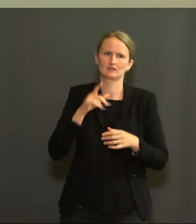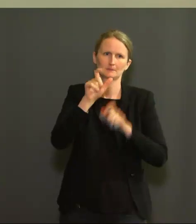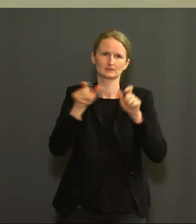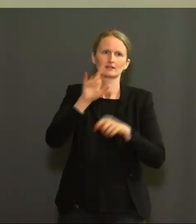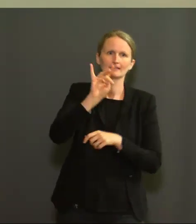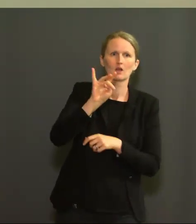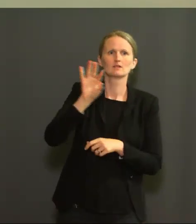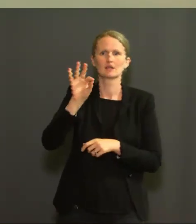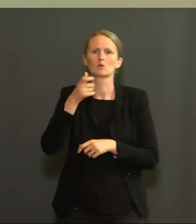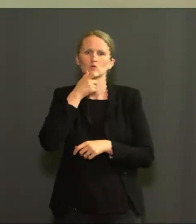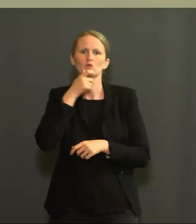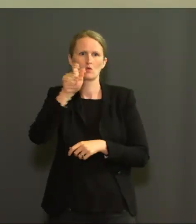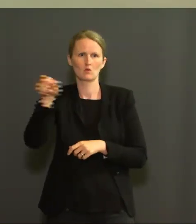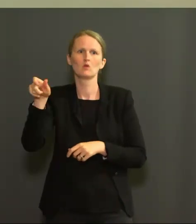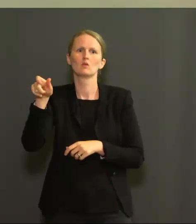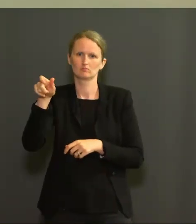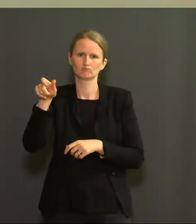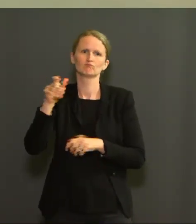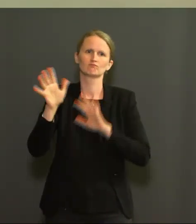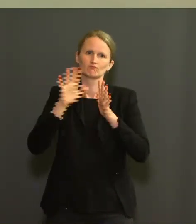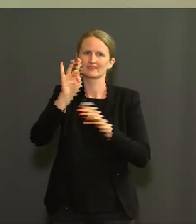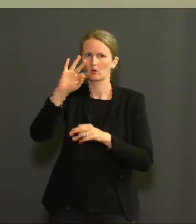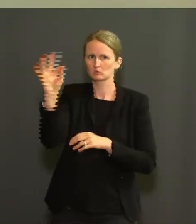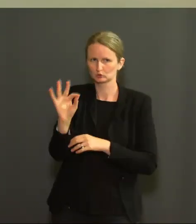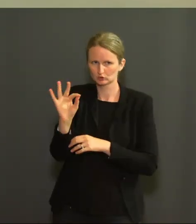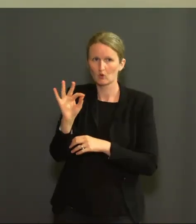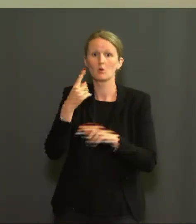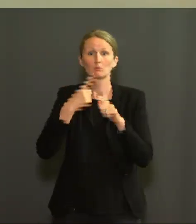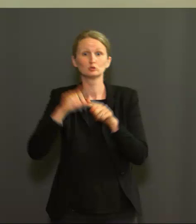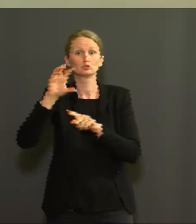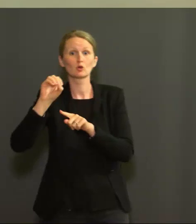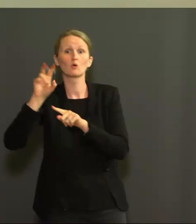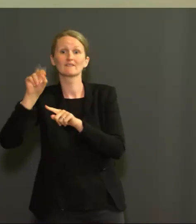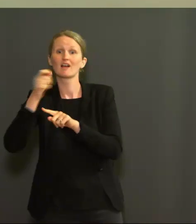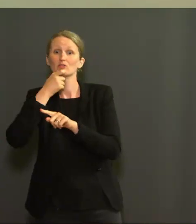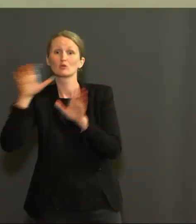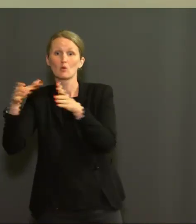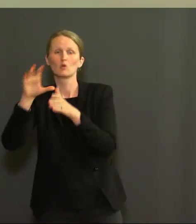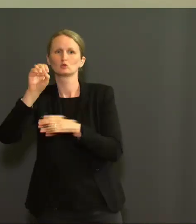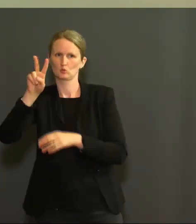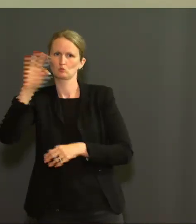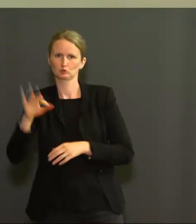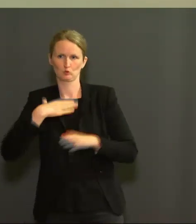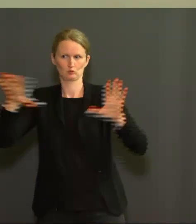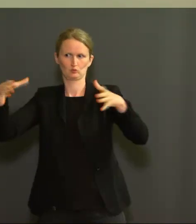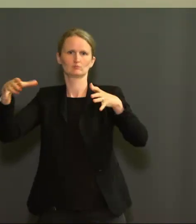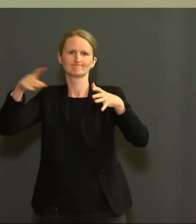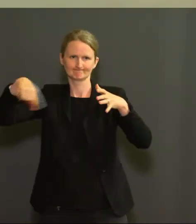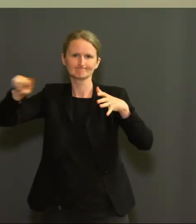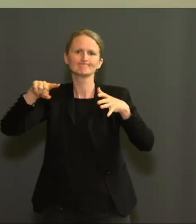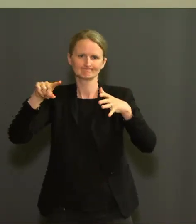et 39 ans. Ceci nous amène à avoir au total 329 personnes hospitalisées pour